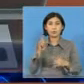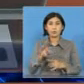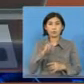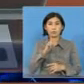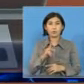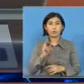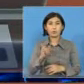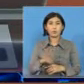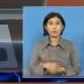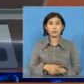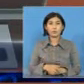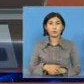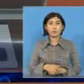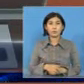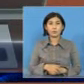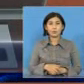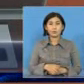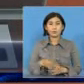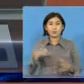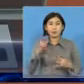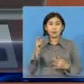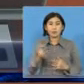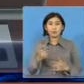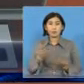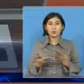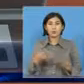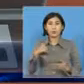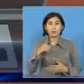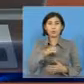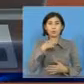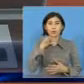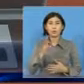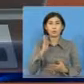ма. Әрине, концерт жанды дауыста болса,